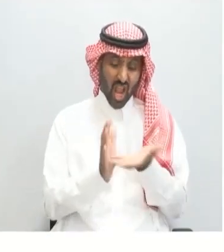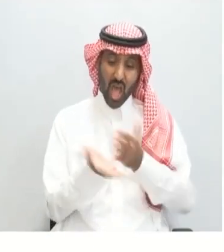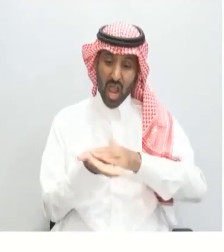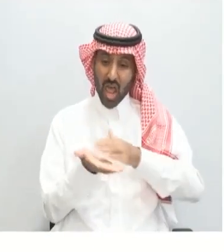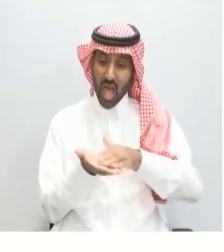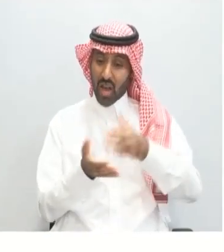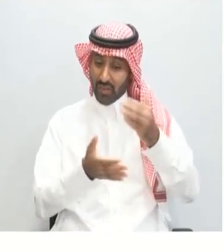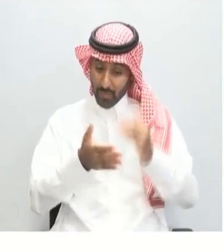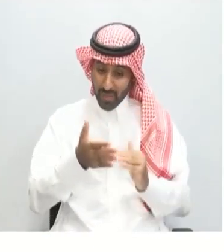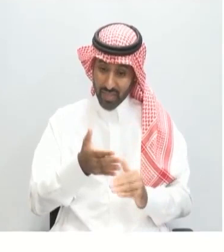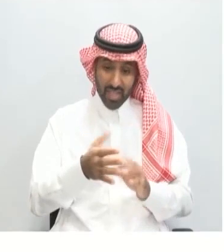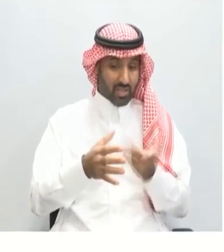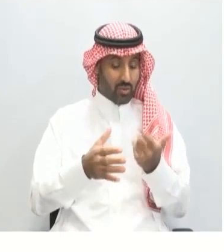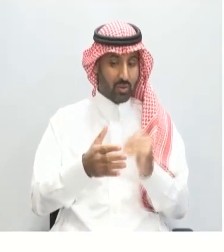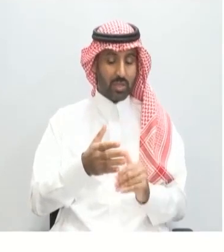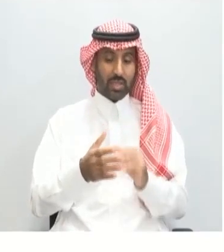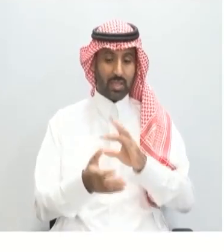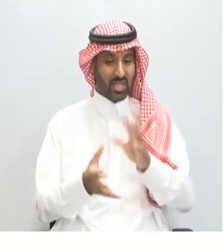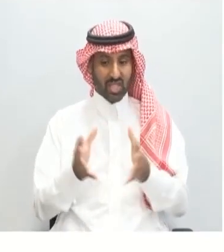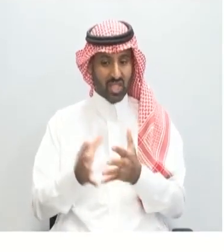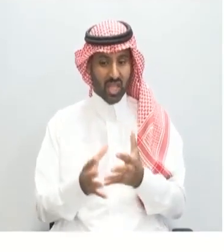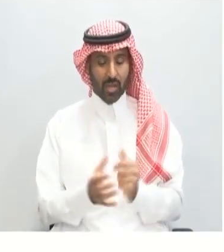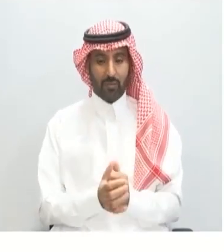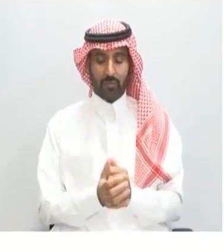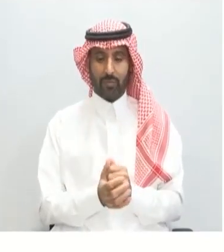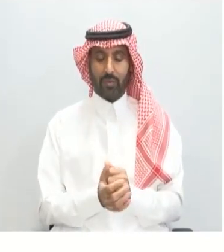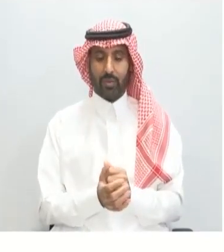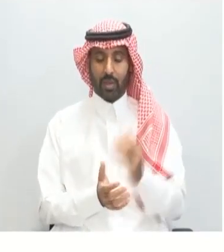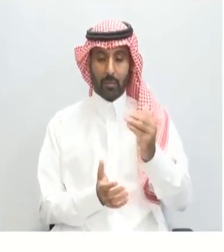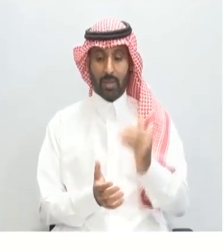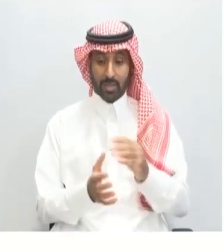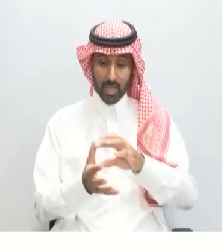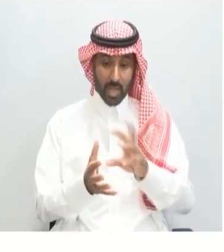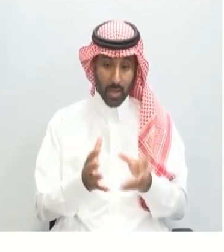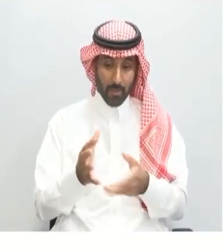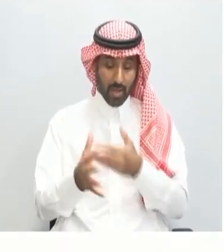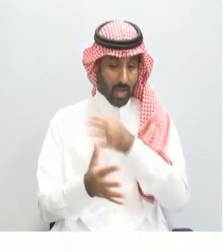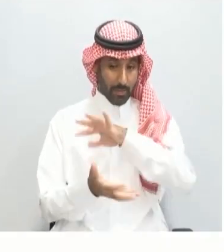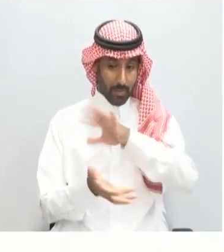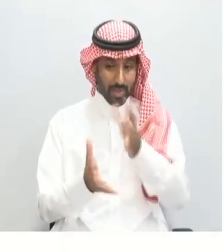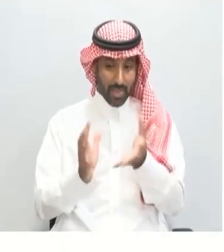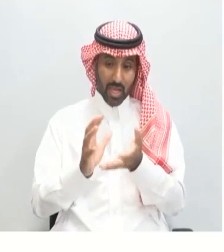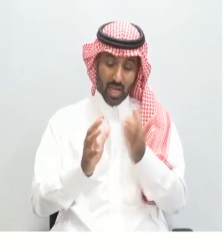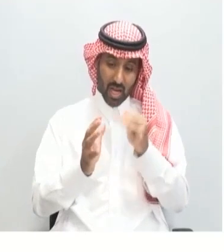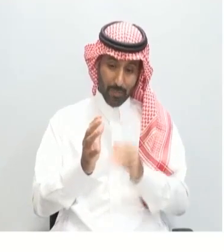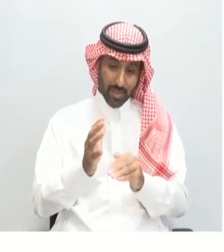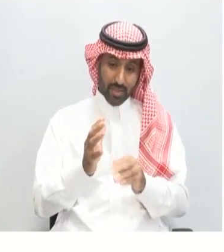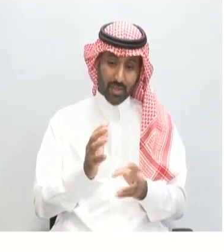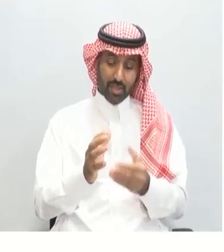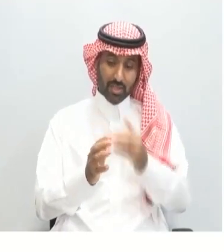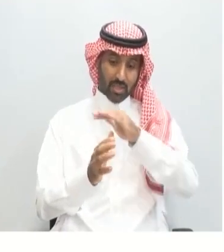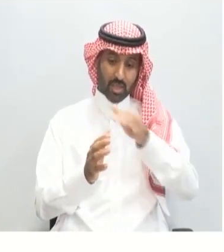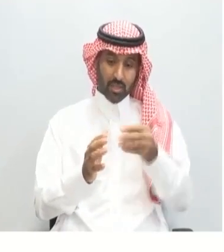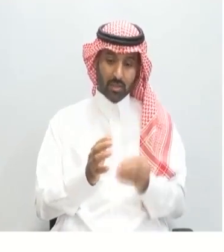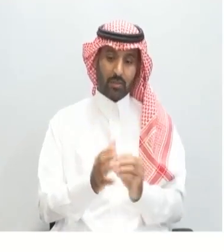الباطنيه عمليات تشكيل سطح الارض الباطنيه وهو ابنائي وبنات الطلاب امتداد